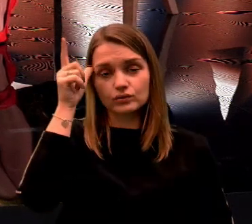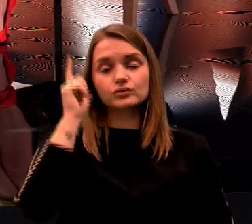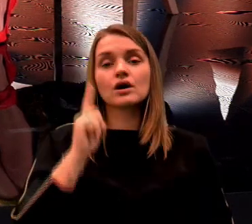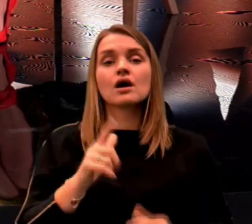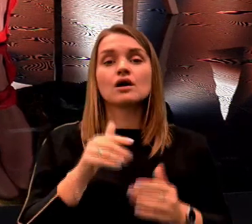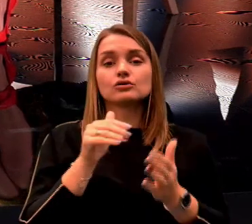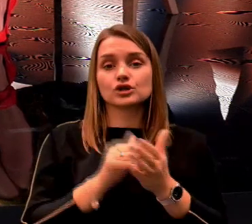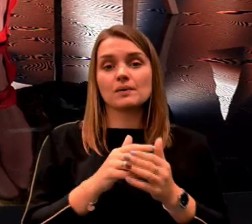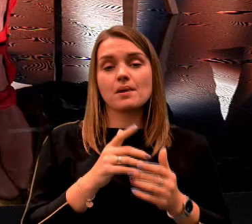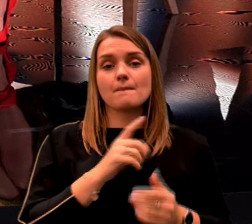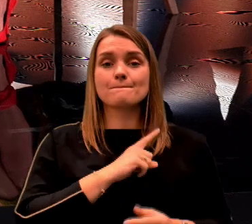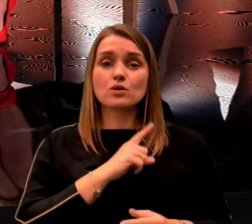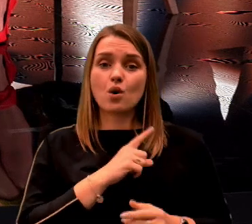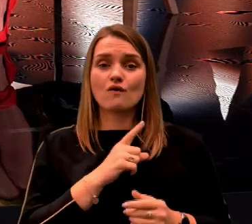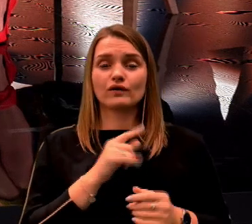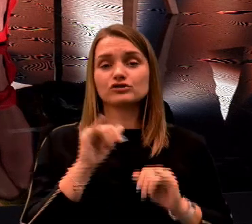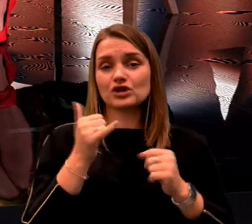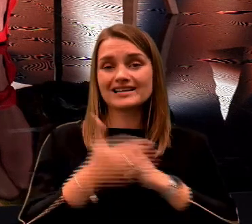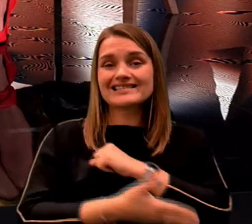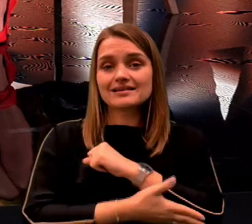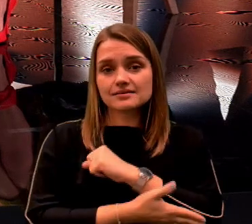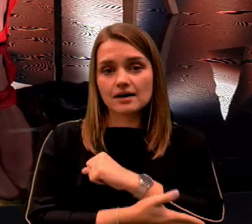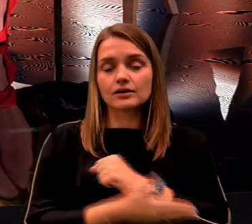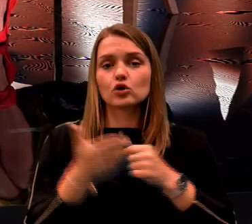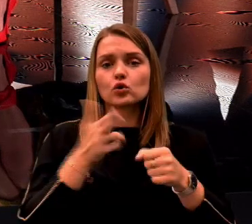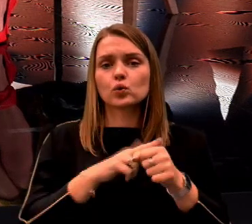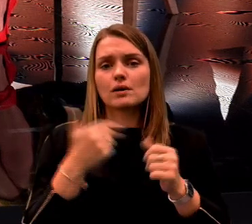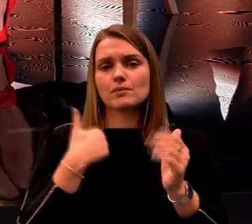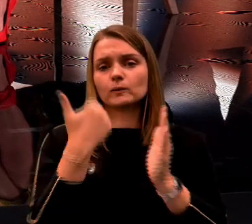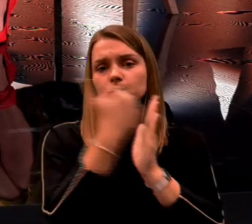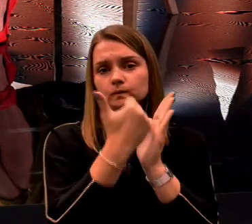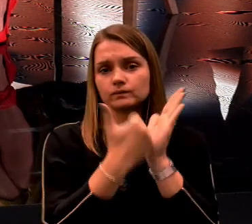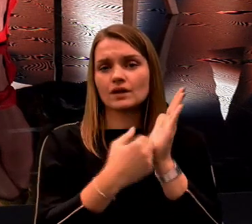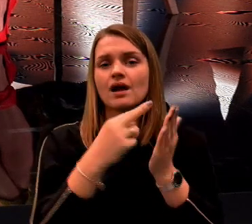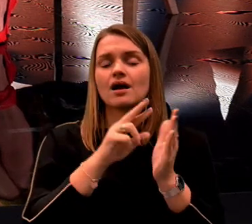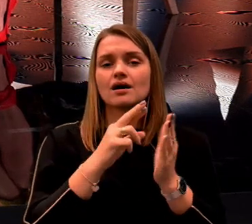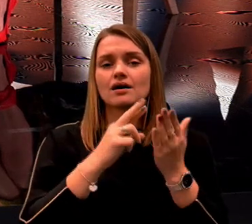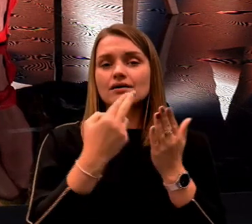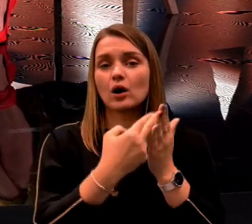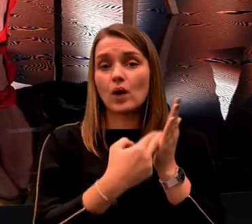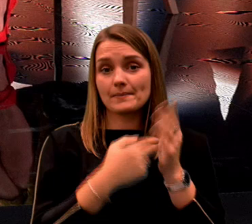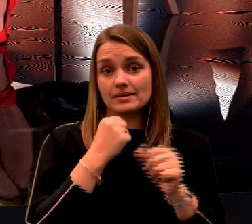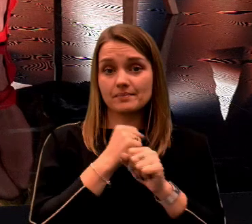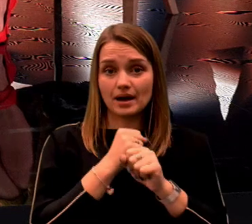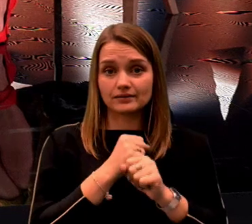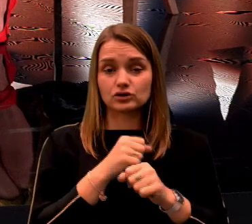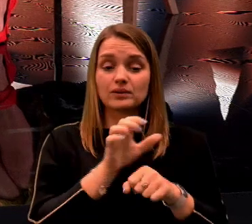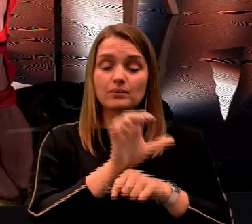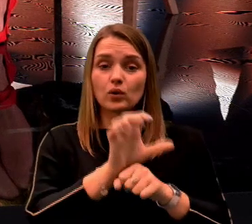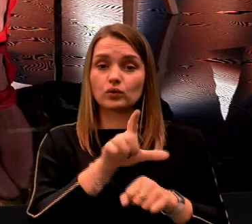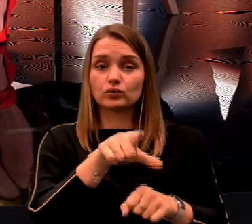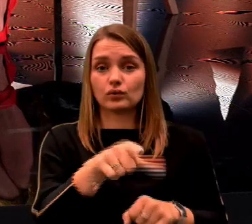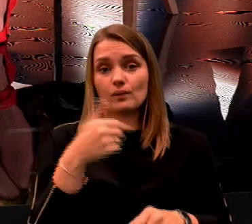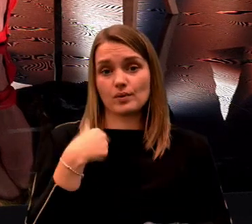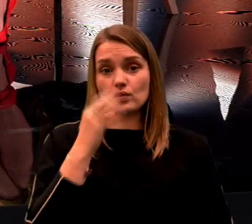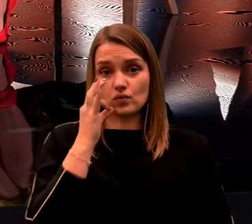pilnować pewnych zasad, które zostały określone, żeby ten produkt wyszedł najlepszy, jaki może być. Ale jest zawsze miejsce